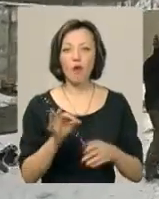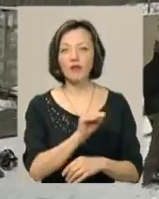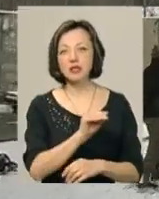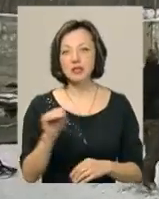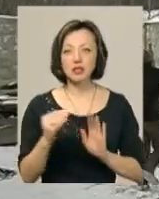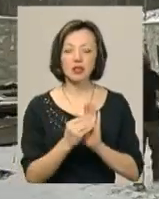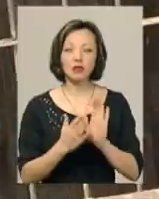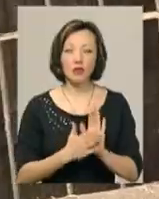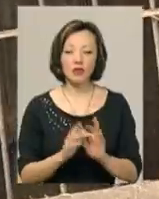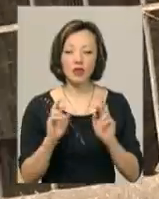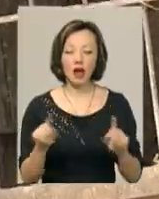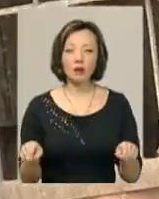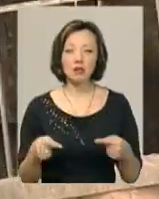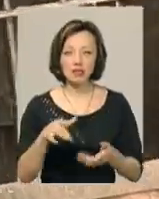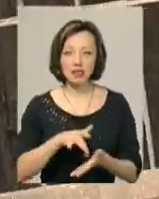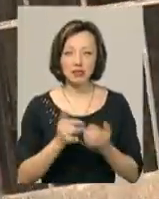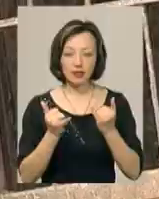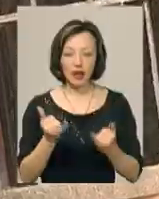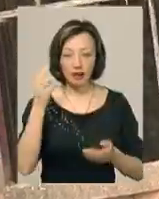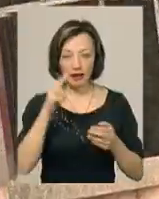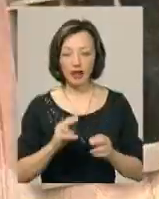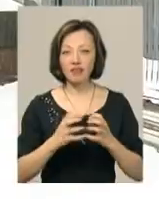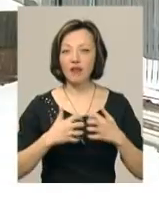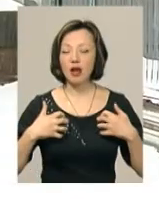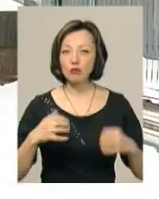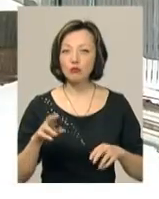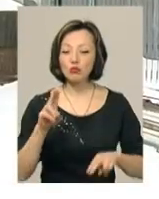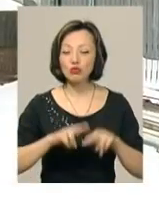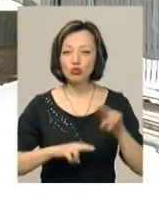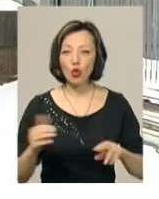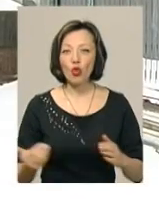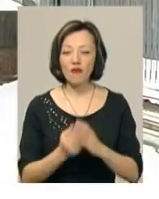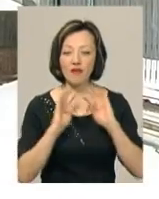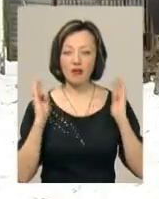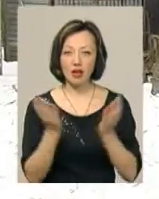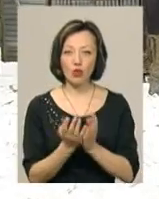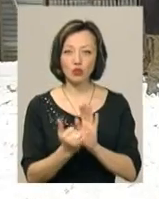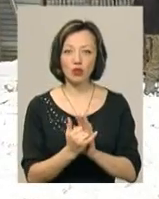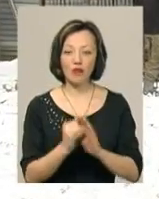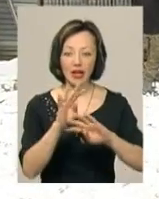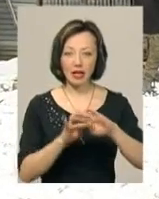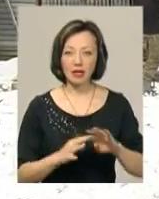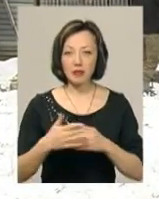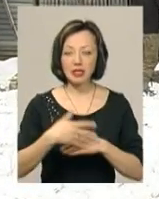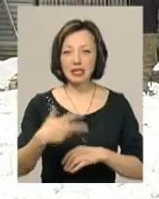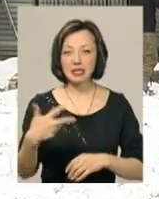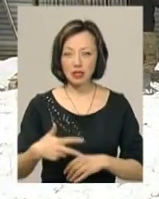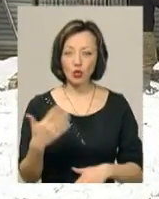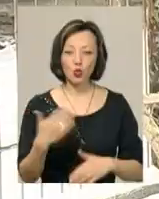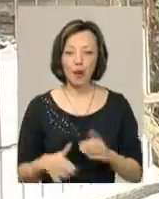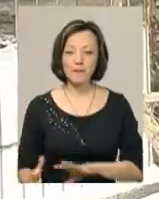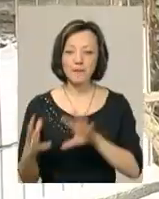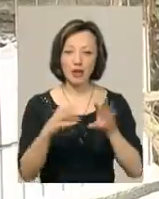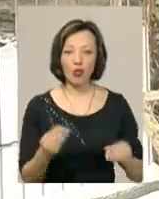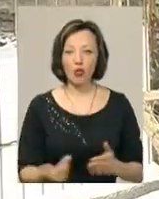офіційно зареєстрований як реабілітаційний центр для диких тварин, будують нові вольєри і встановлюють клітки для звірів. Близько 30 тварин вже переїхали